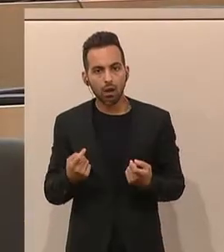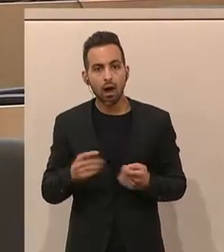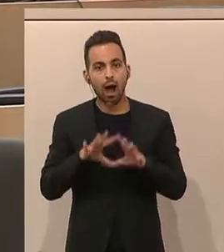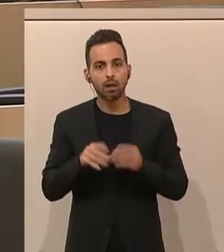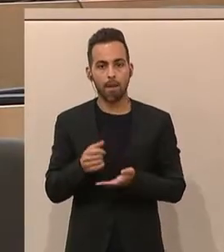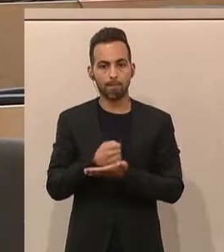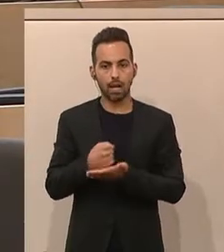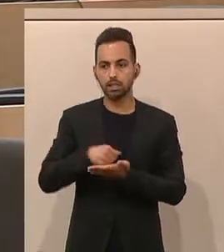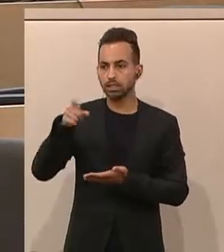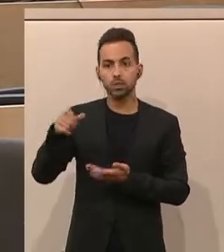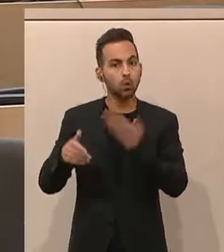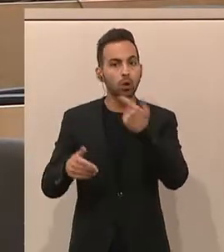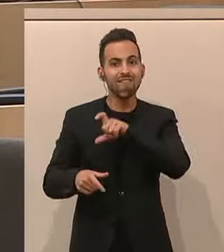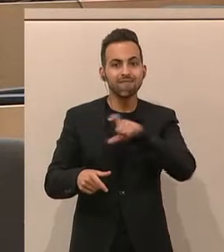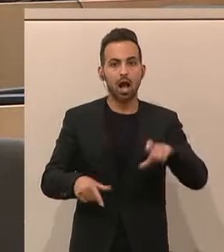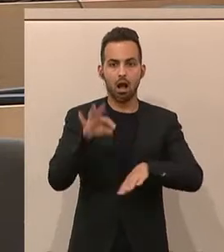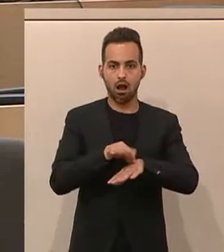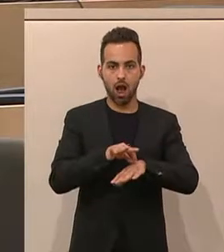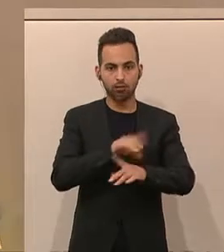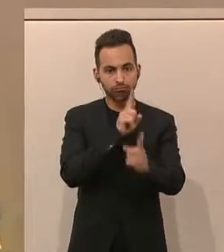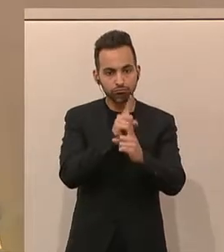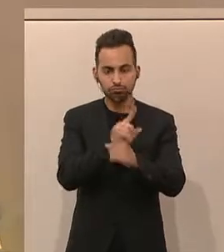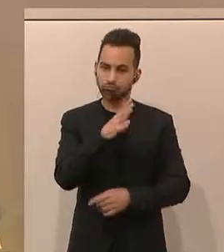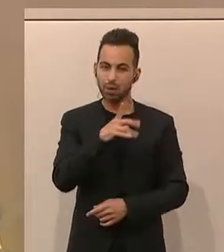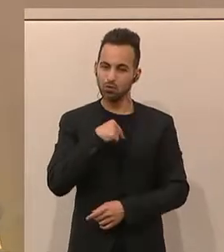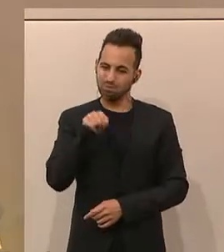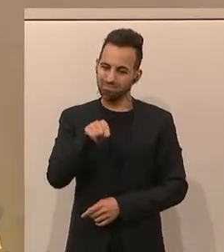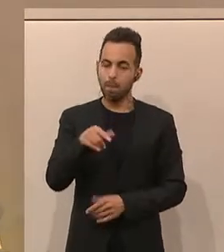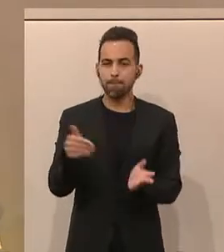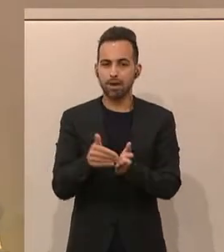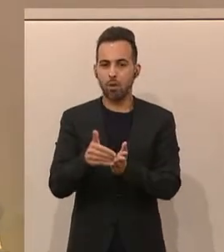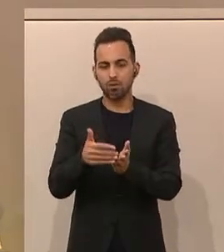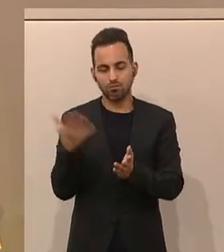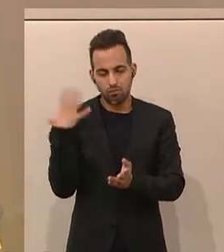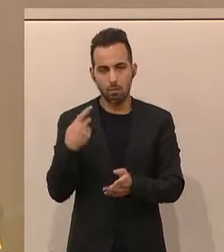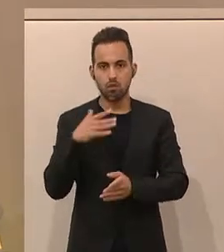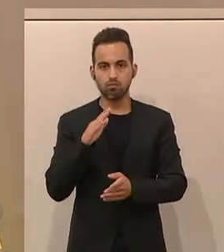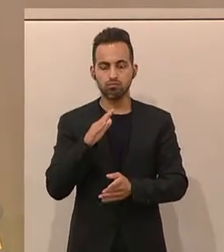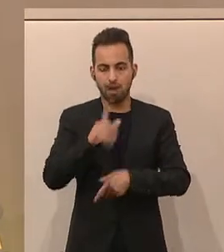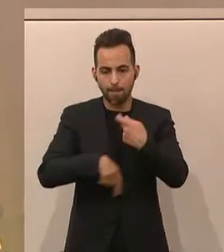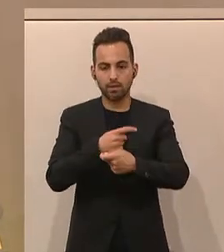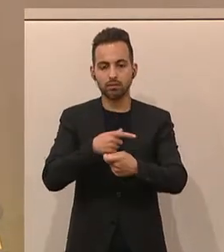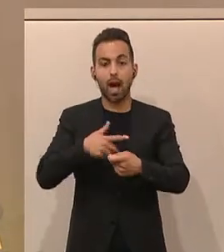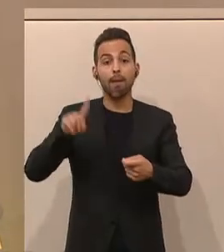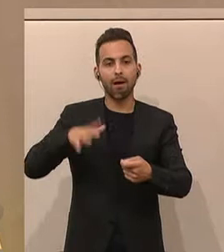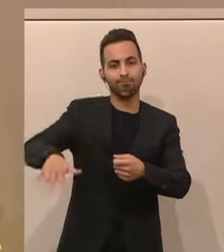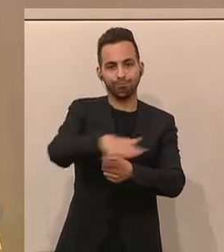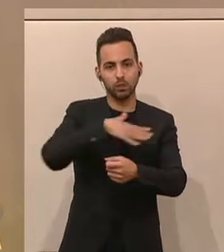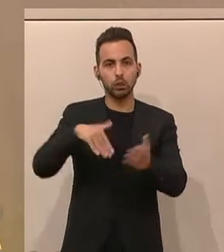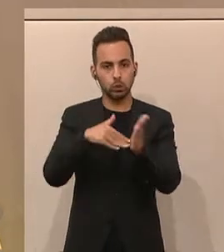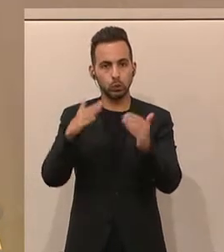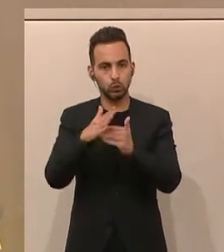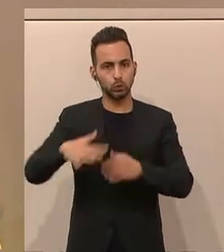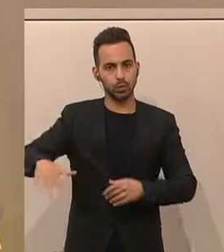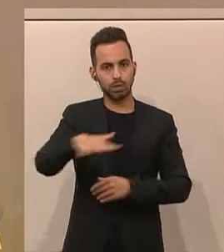erfolgte. Hier braucht es also tatsächlich eine weitere Überarbeitung im Sinne des Systems und vor